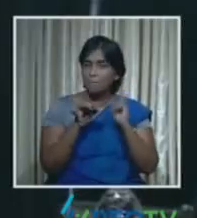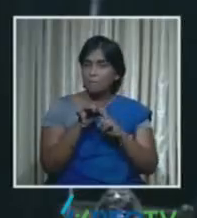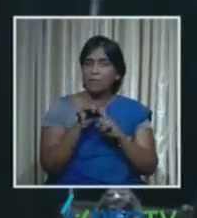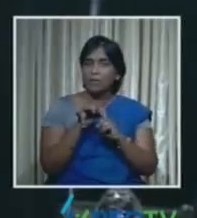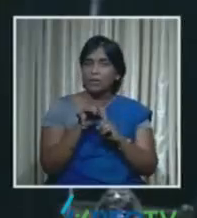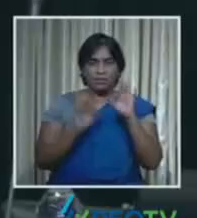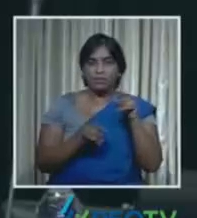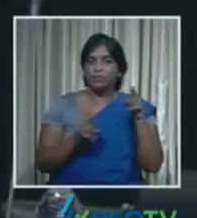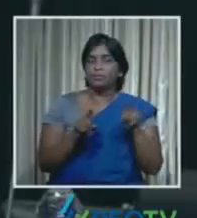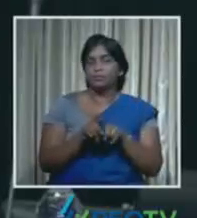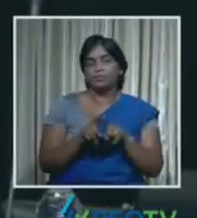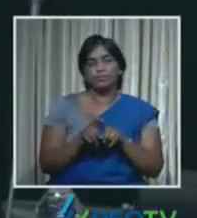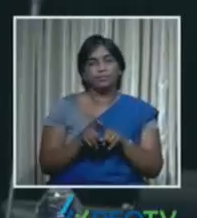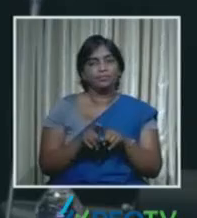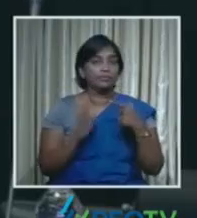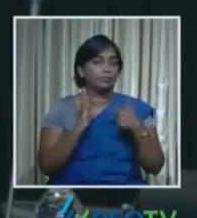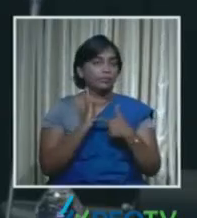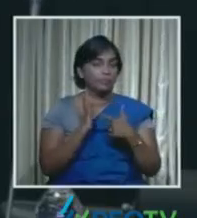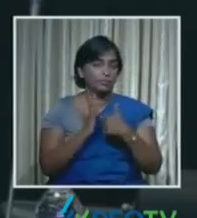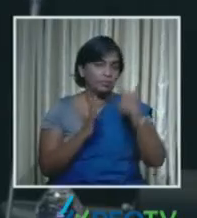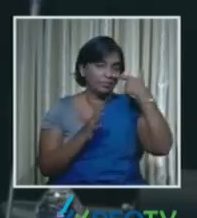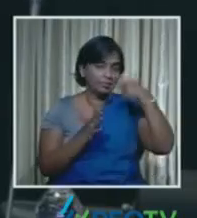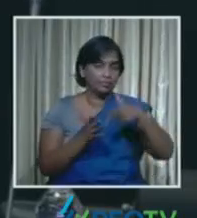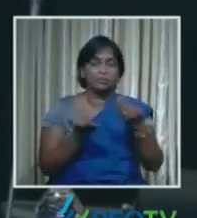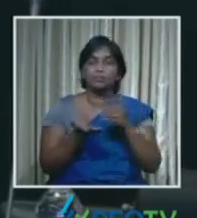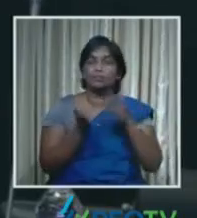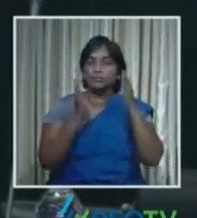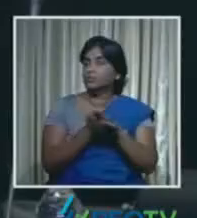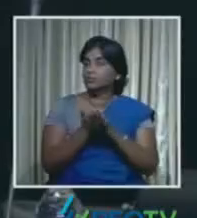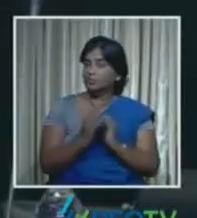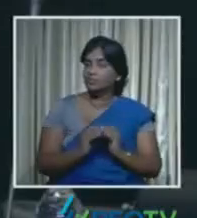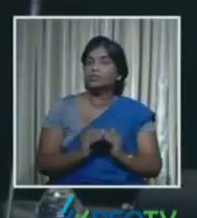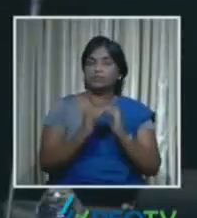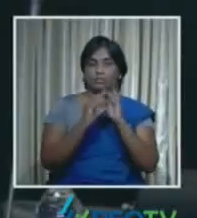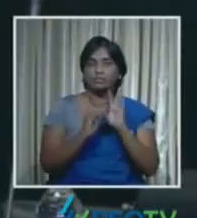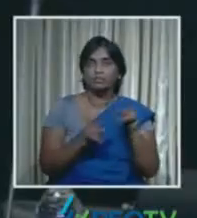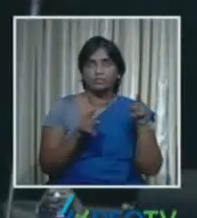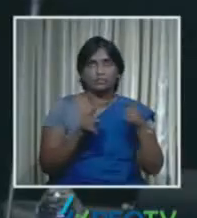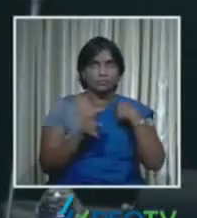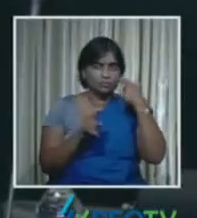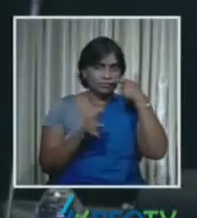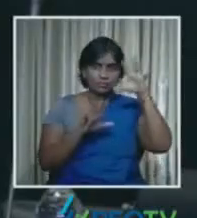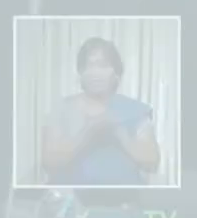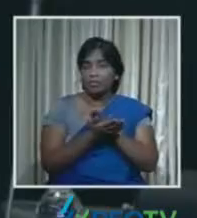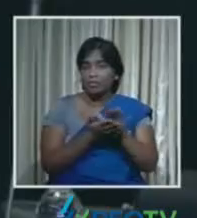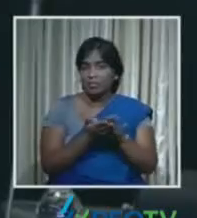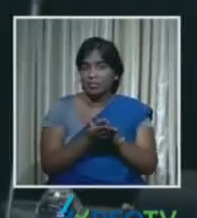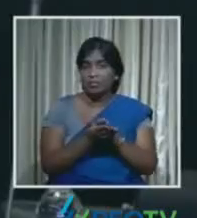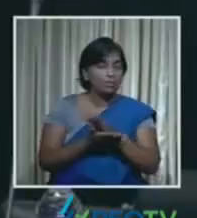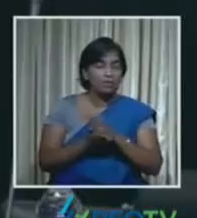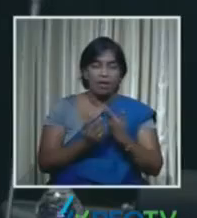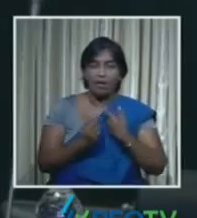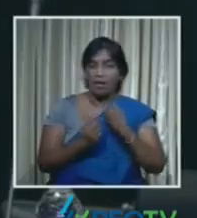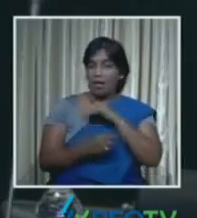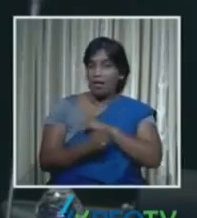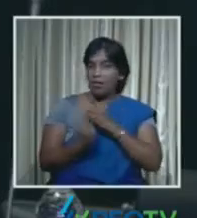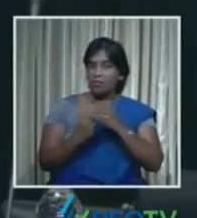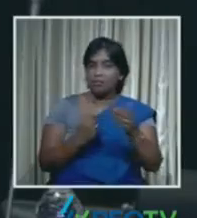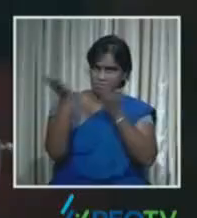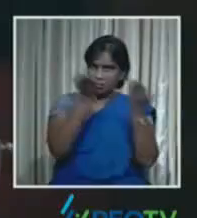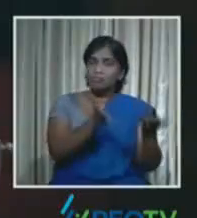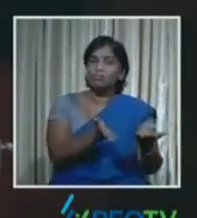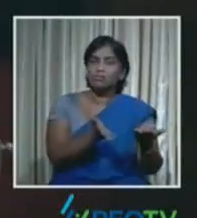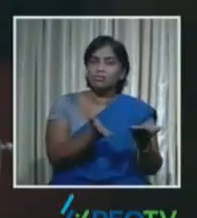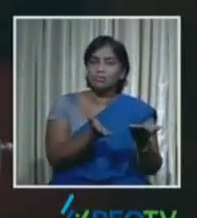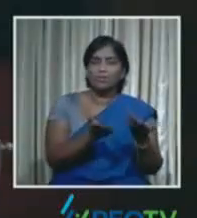ආර්ථික විසඳුම් නැහැ ත්‍රිකුණවල තෙල් ටැංක වඩා ප්‍රතිසංස්කරණය හා සංවර්ධනය කිරීම මේ තෙල් ගෙන්න ගන්න සල්ලි නැති අපිට මේක හැදුවත් අපි මේකට ඩොලර් හොයන්නේ